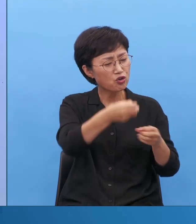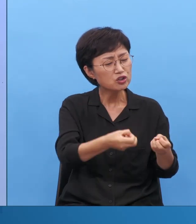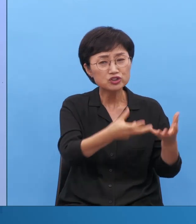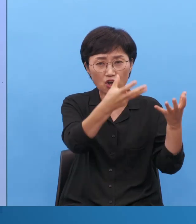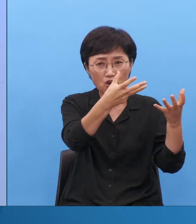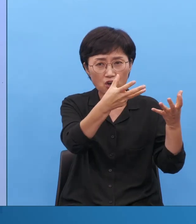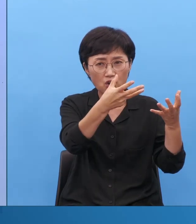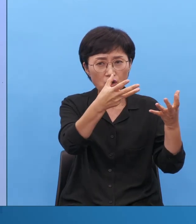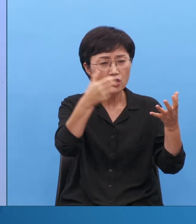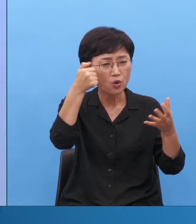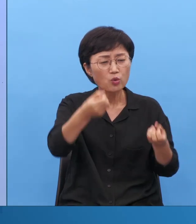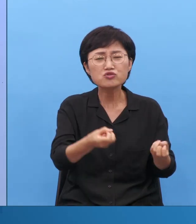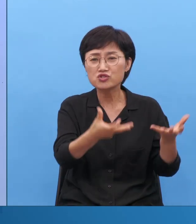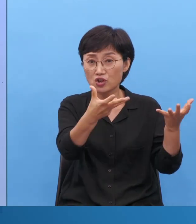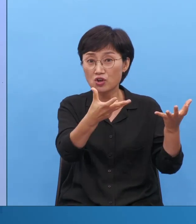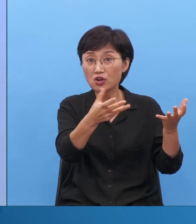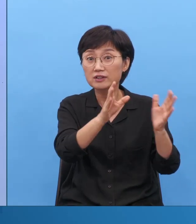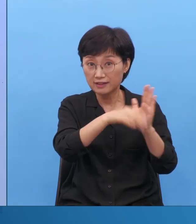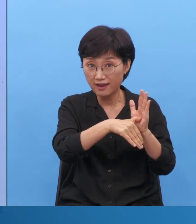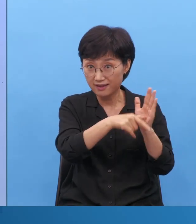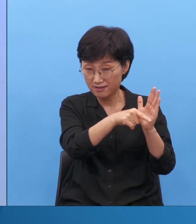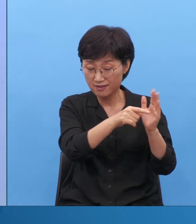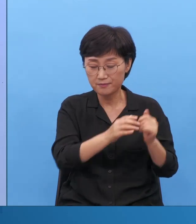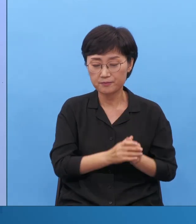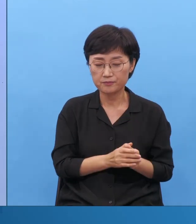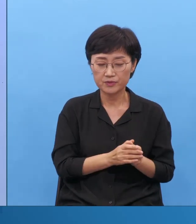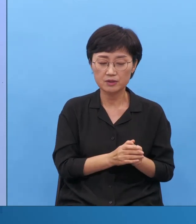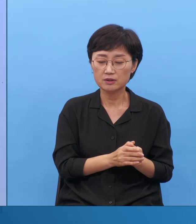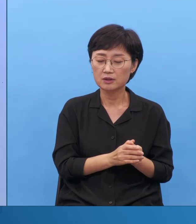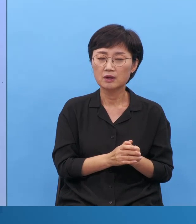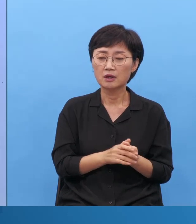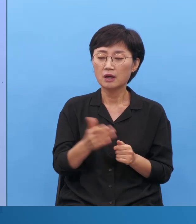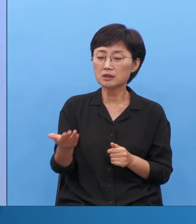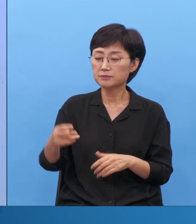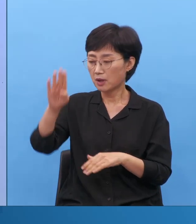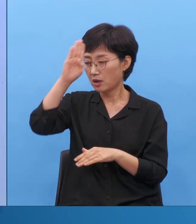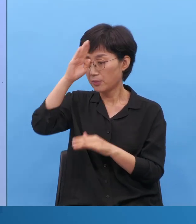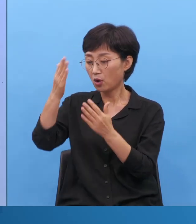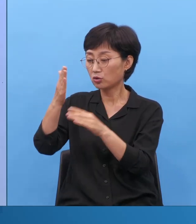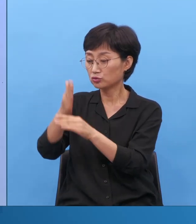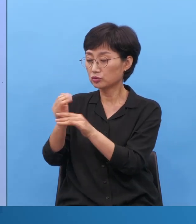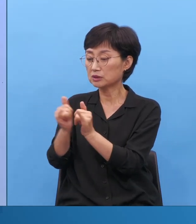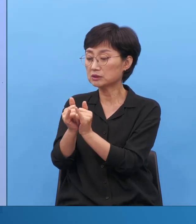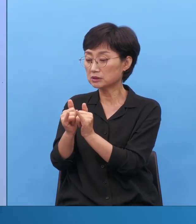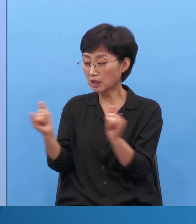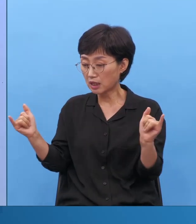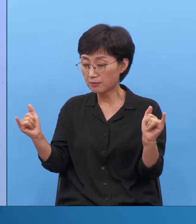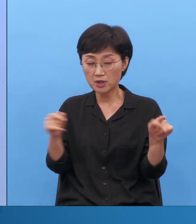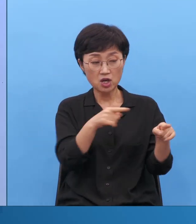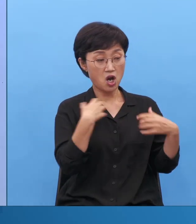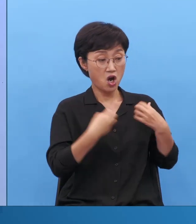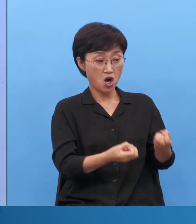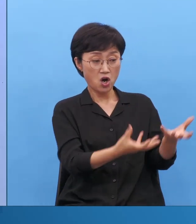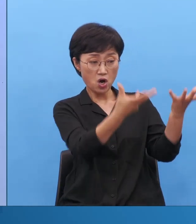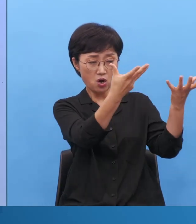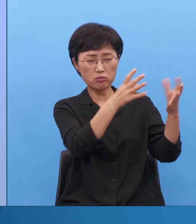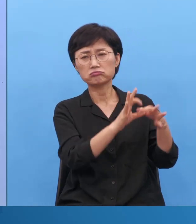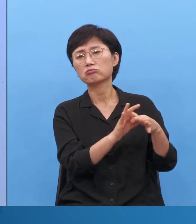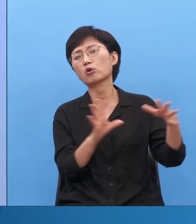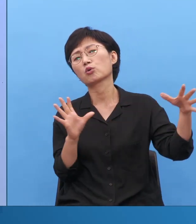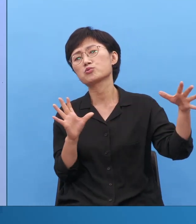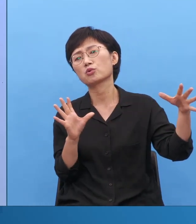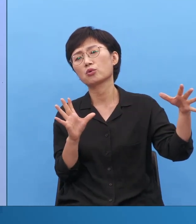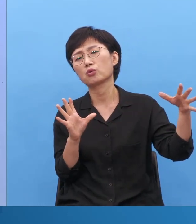소용이 없는 겁니다. 이 사람에게는. But to this individual, that had nothing to do with him. 유월절 절기 뭐 오순절 절기